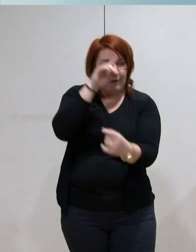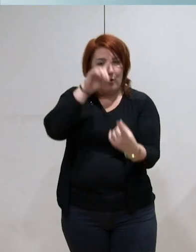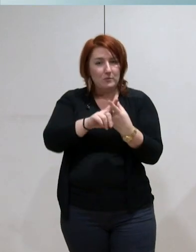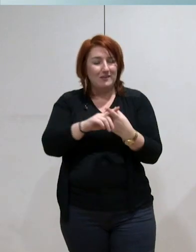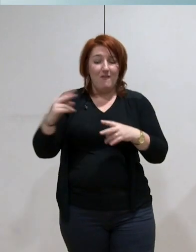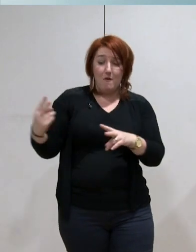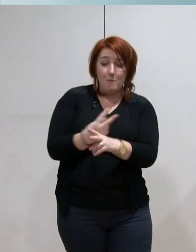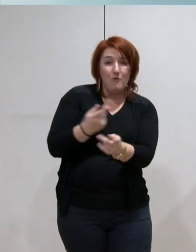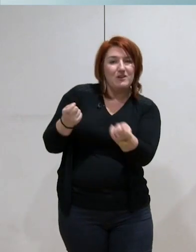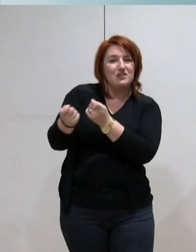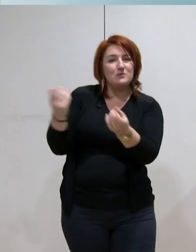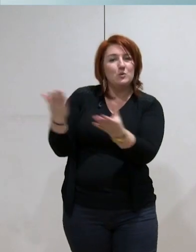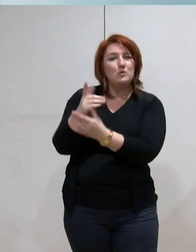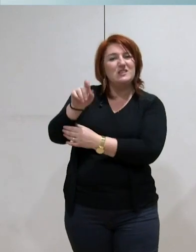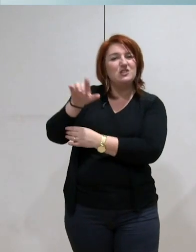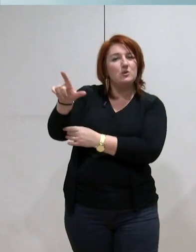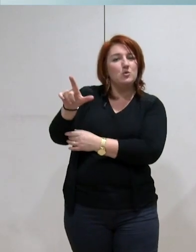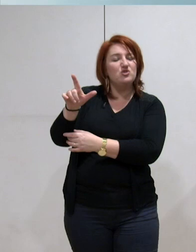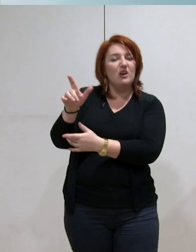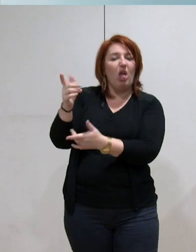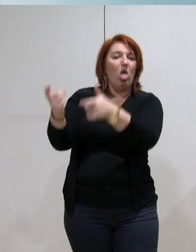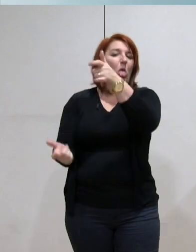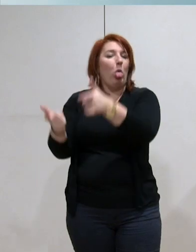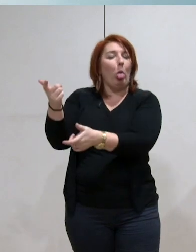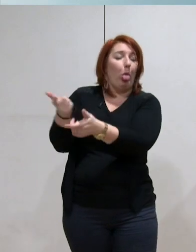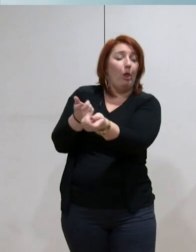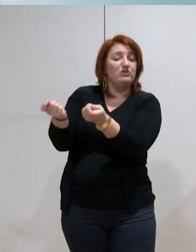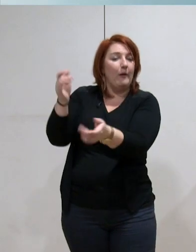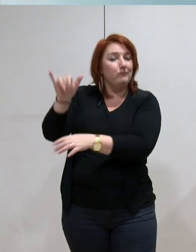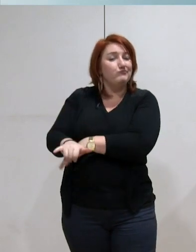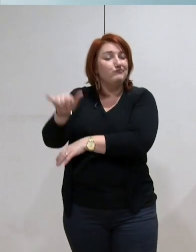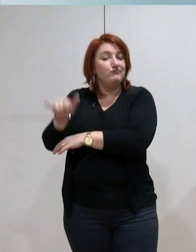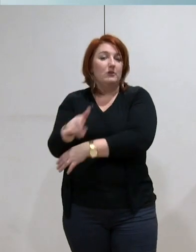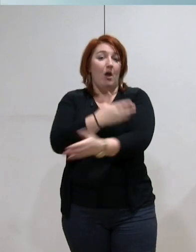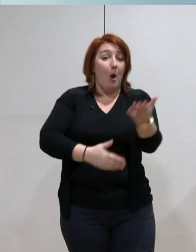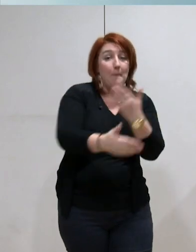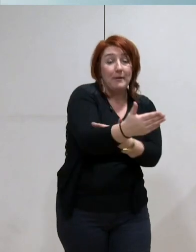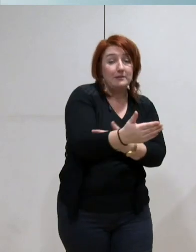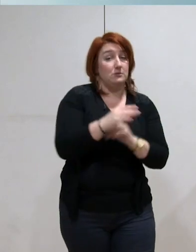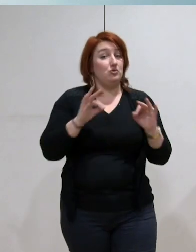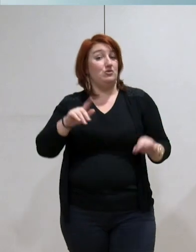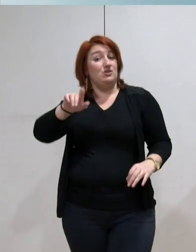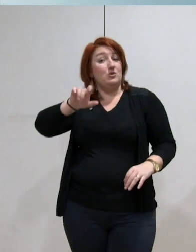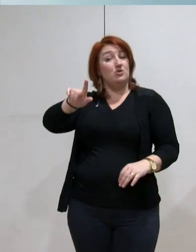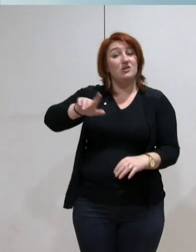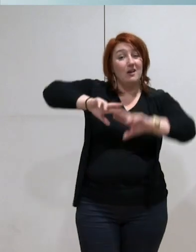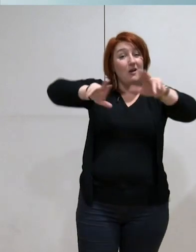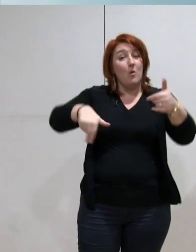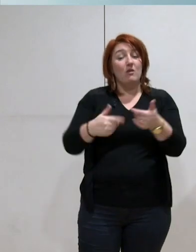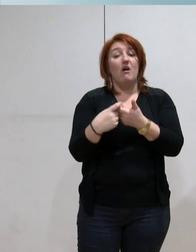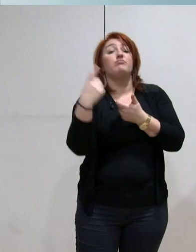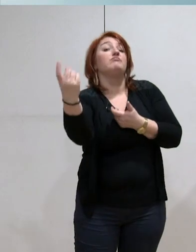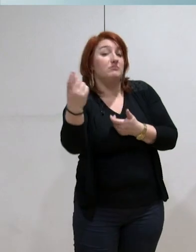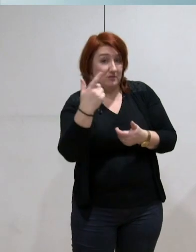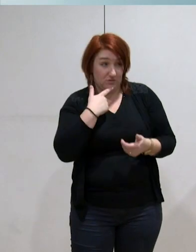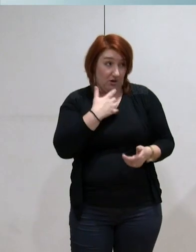mauvaise gestion du dossier GEG la perte du contrat GG est d'ailleurs un amoindrissement de la richesse de la